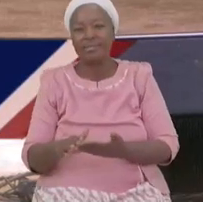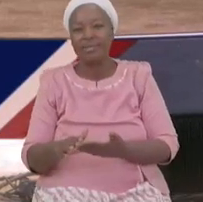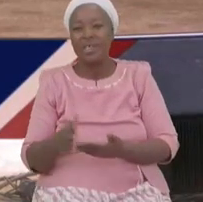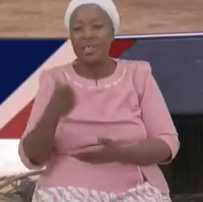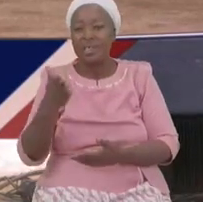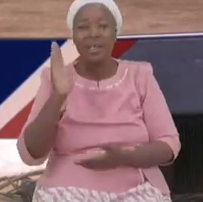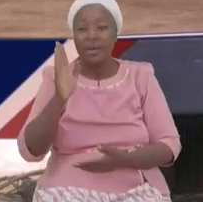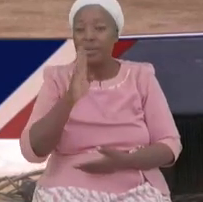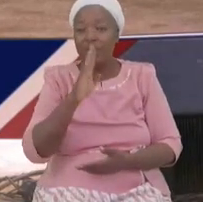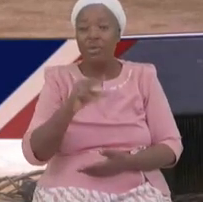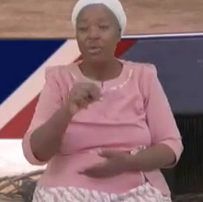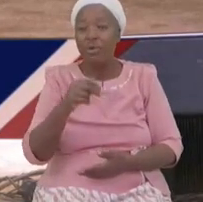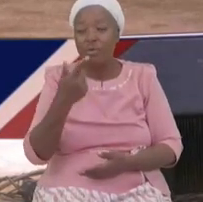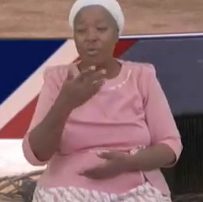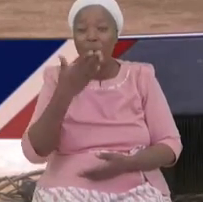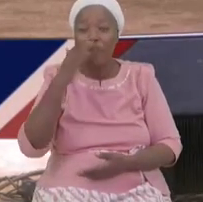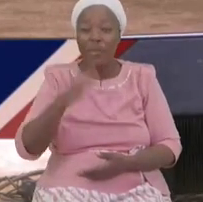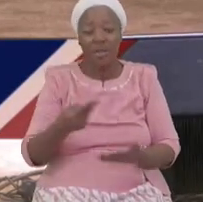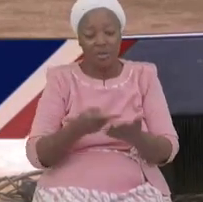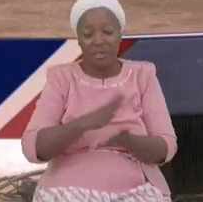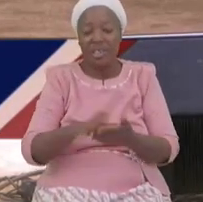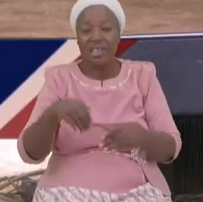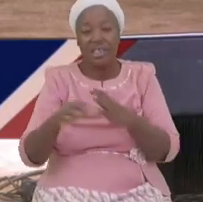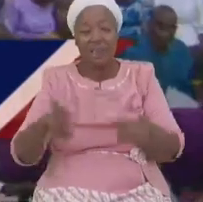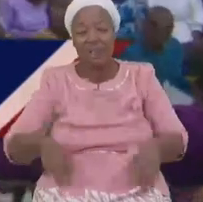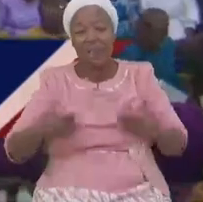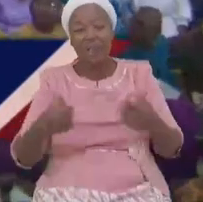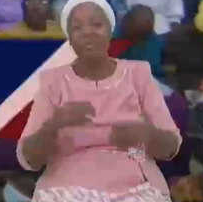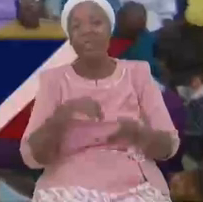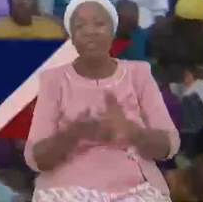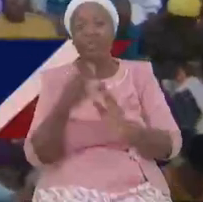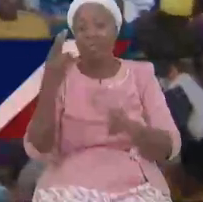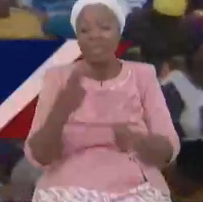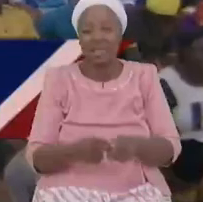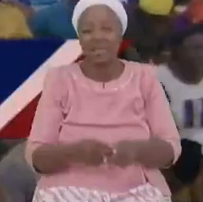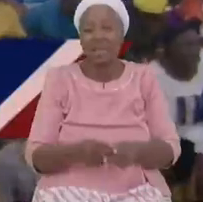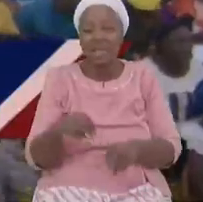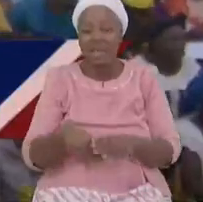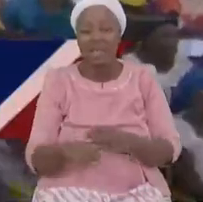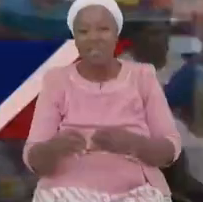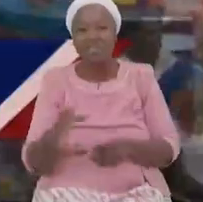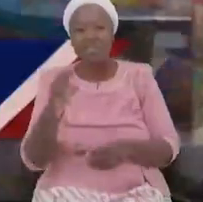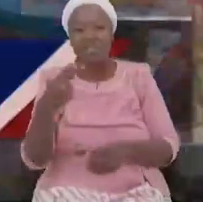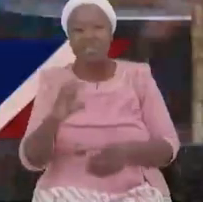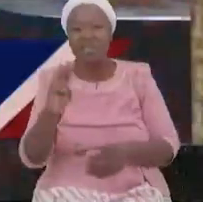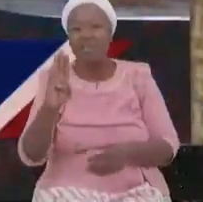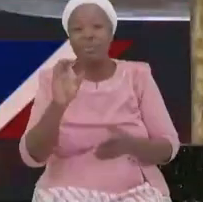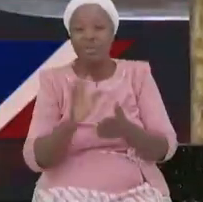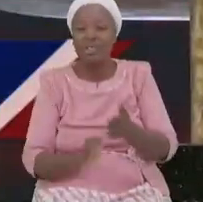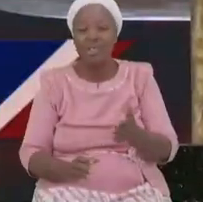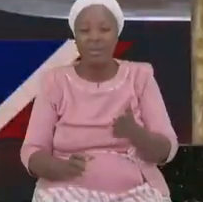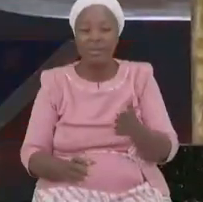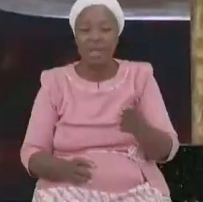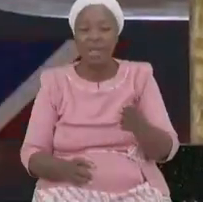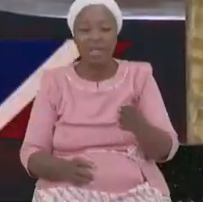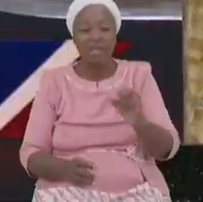Il n'y aura pas de fausse sainteté dans nos vies cette année au nom de Jésus. Hébreux, chapitre 12,